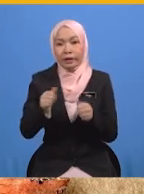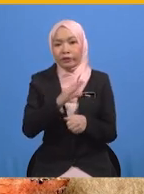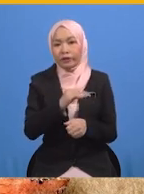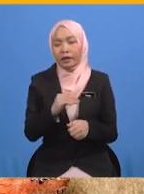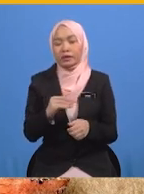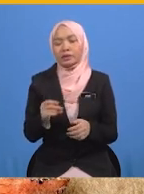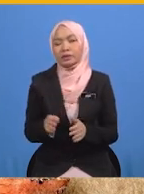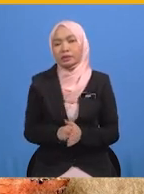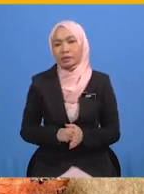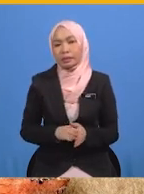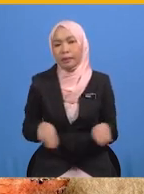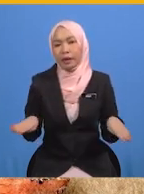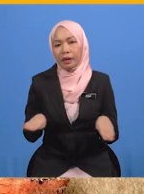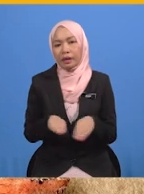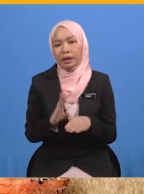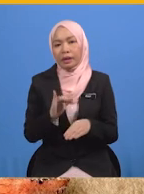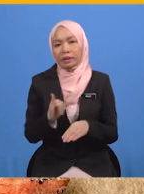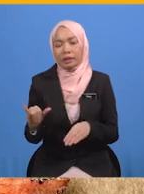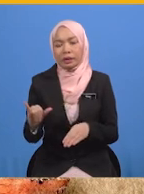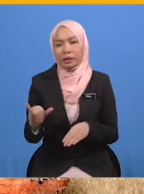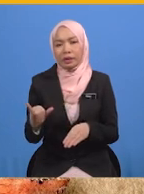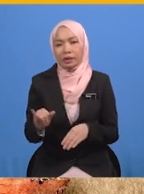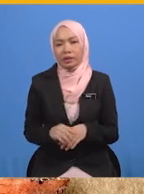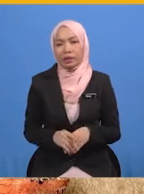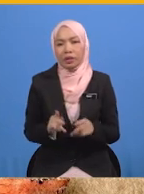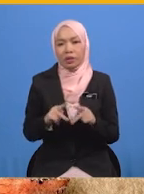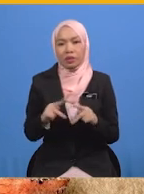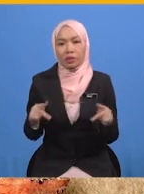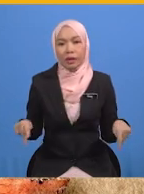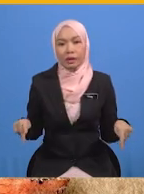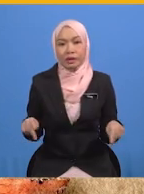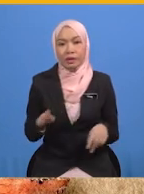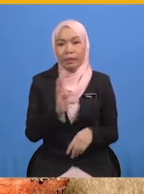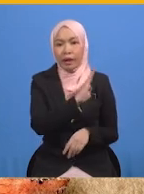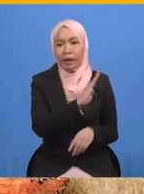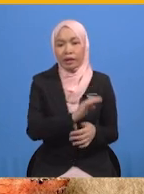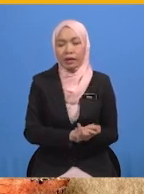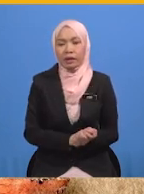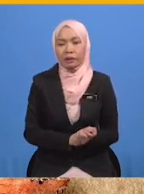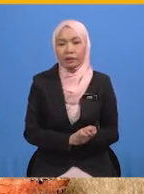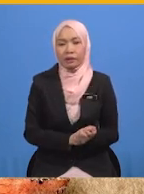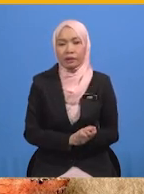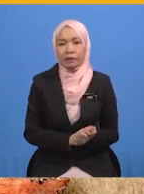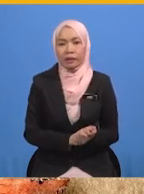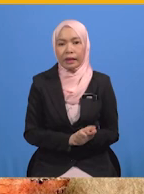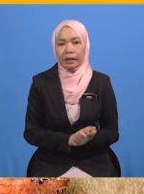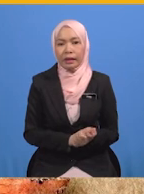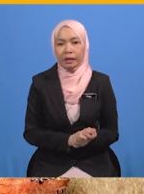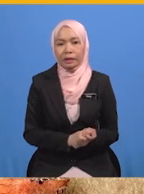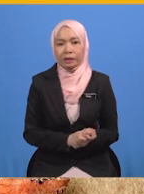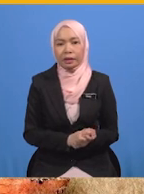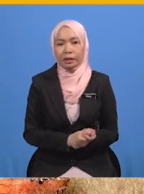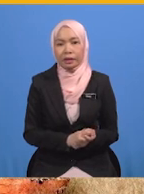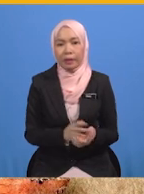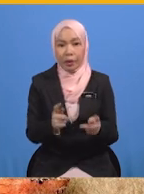sebagainya. Kuasa Barat mengagumi para tokoh yang menerima baik konsep hidup